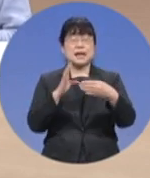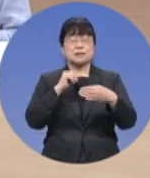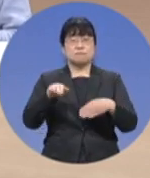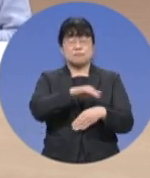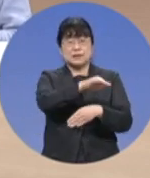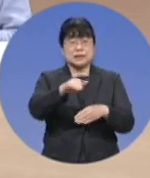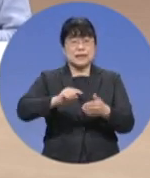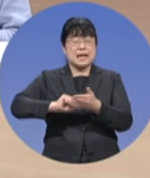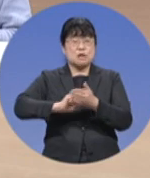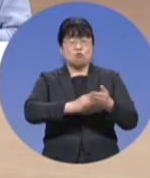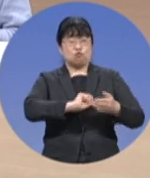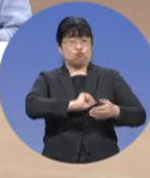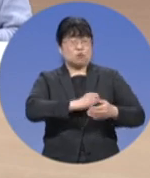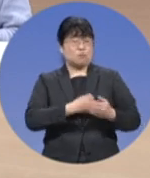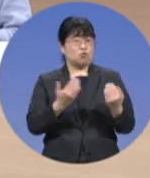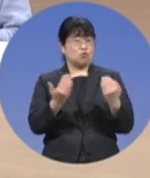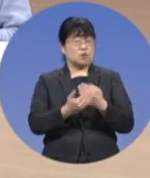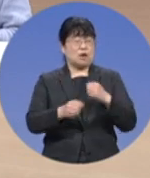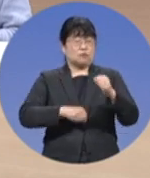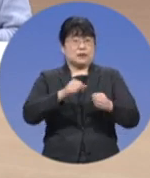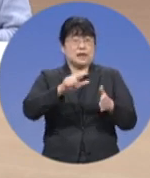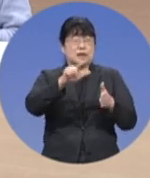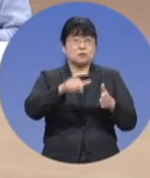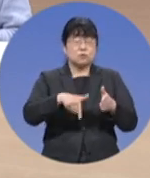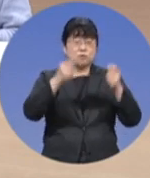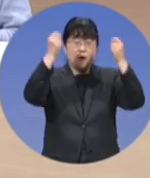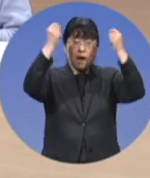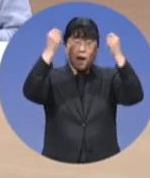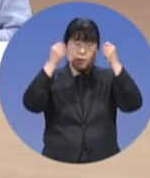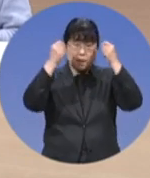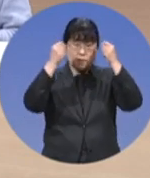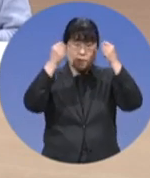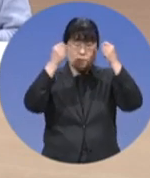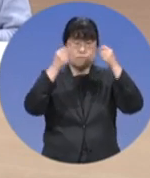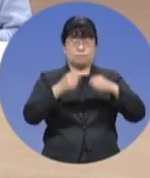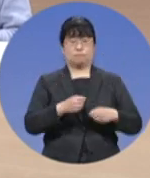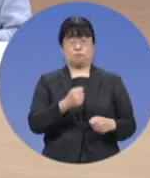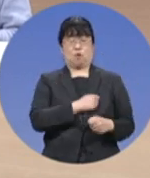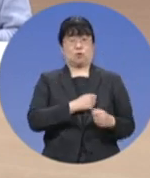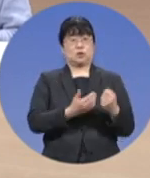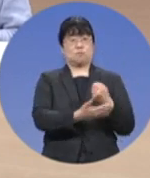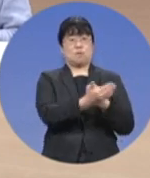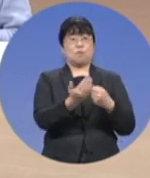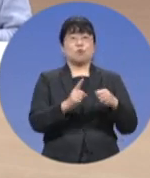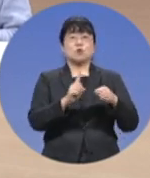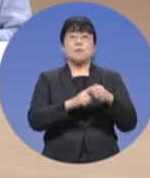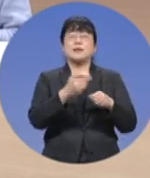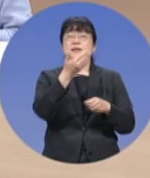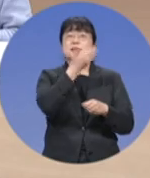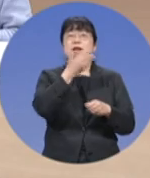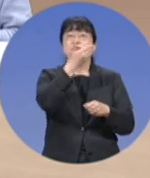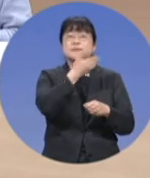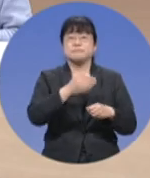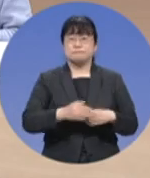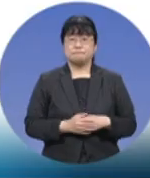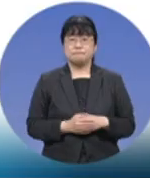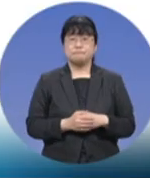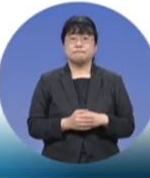で努力義務になる自転車乗車時のヘルメット着用も命を守るために大事なポイントです